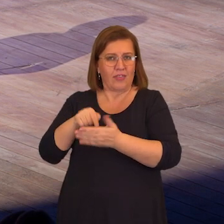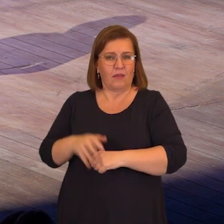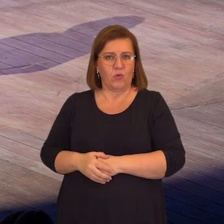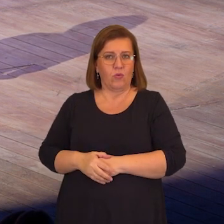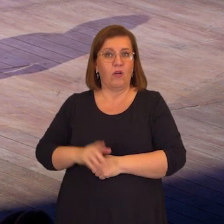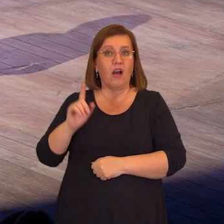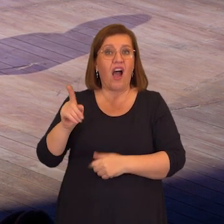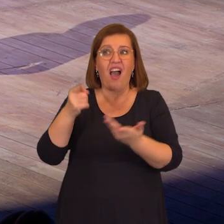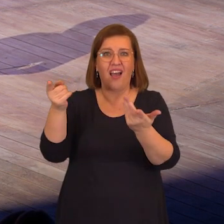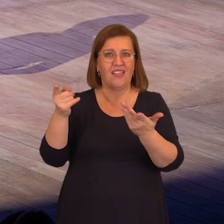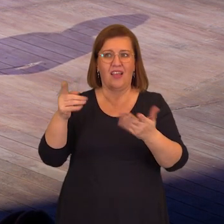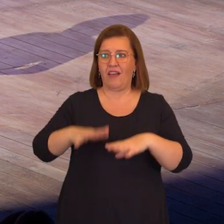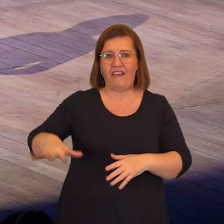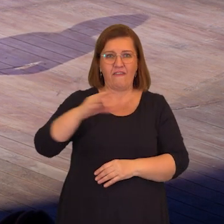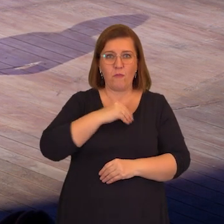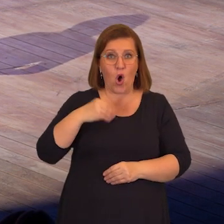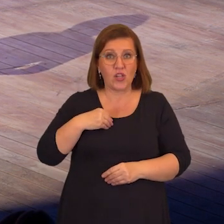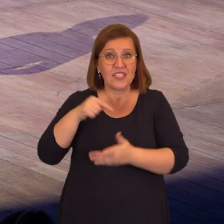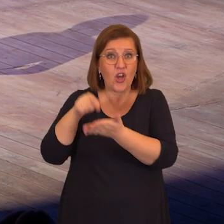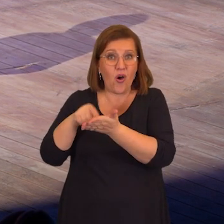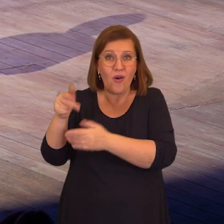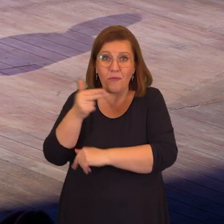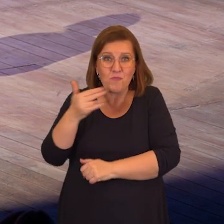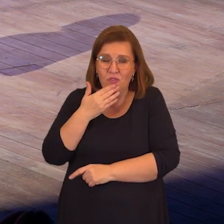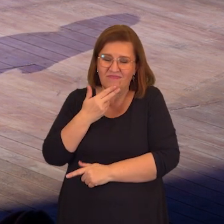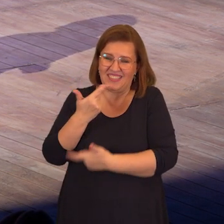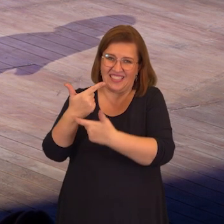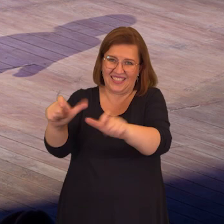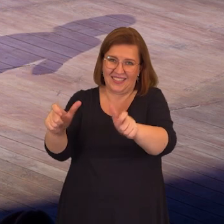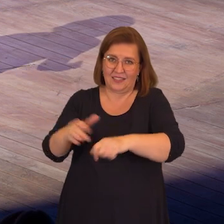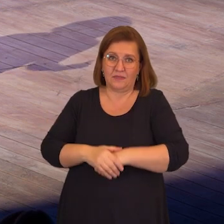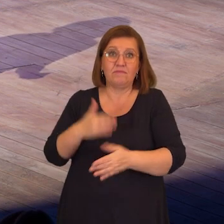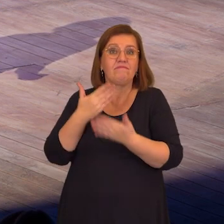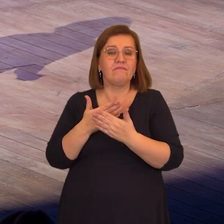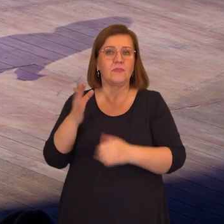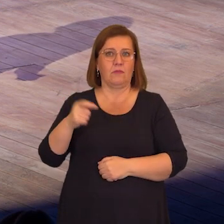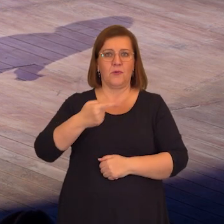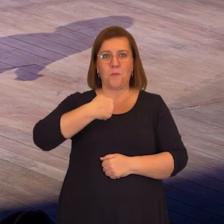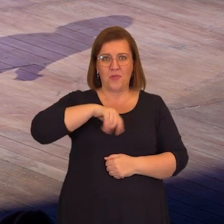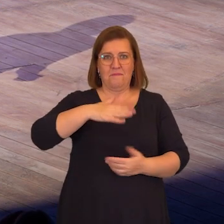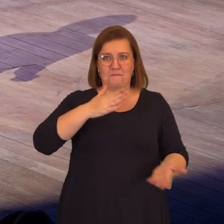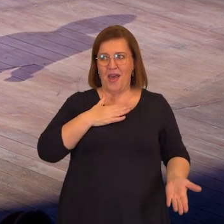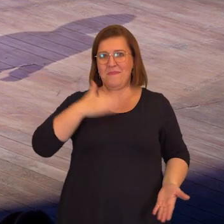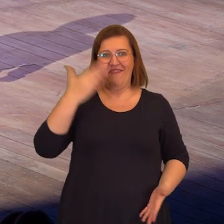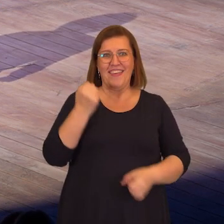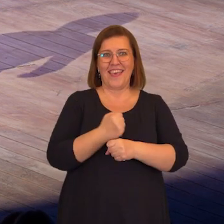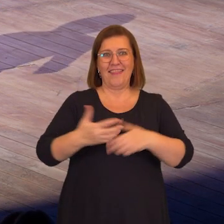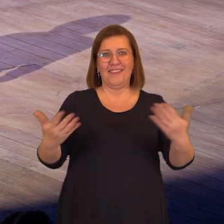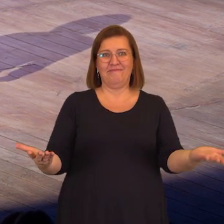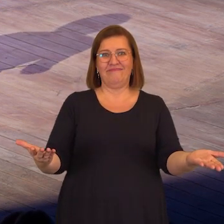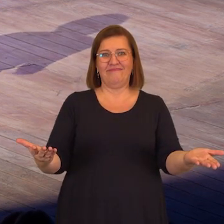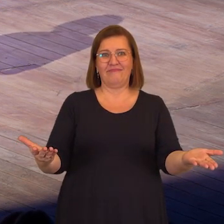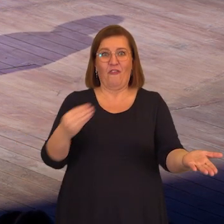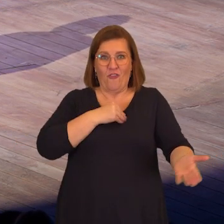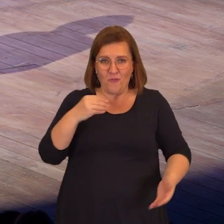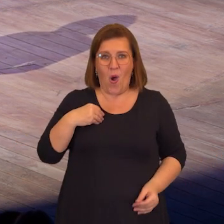usłyszycie w naszej przestrzeni publicznej. Bo my mamy węgiel. W